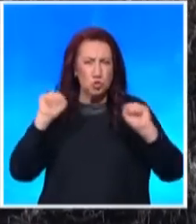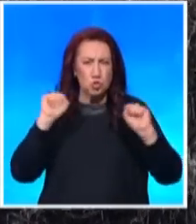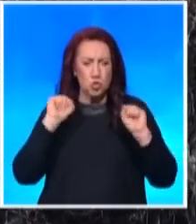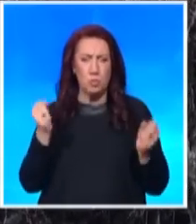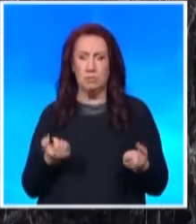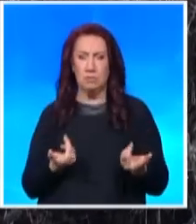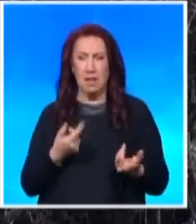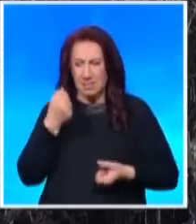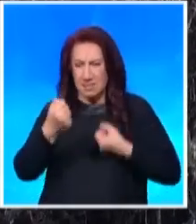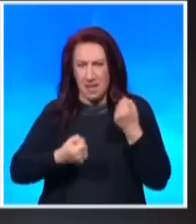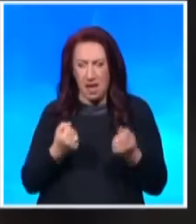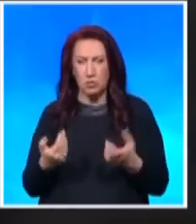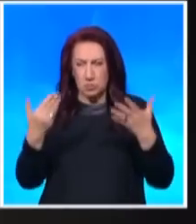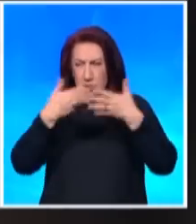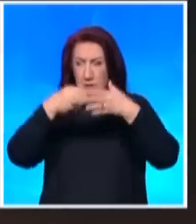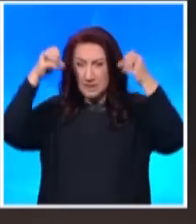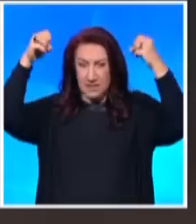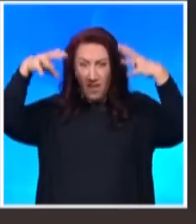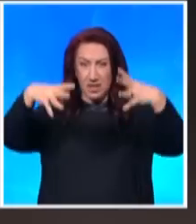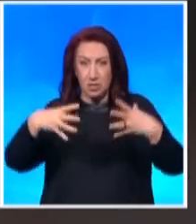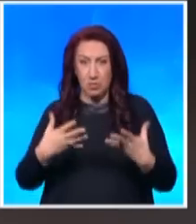че никой не е могъл да види.